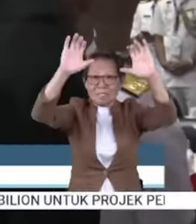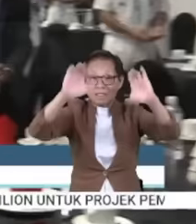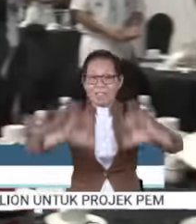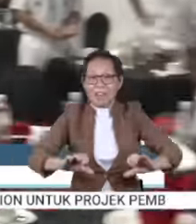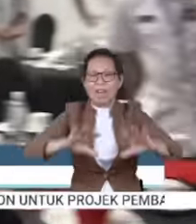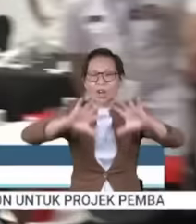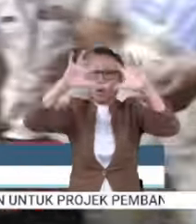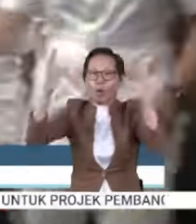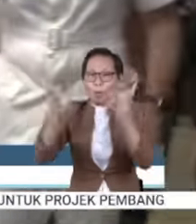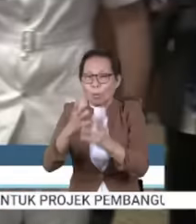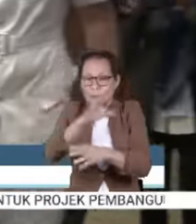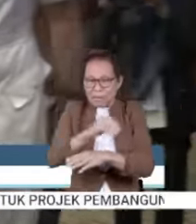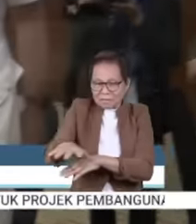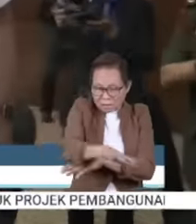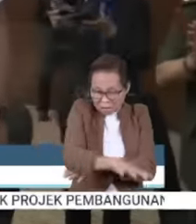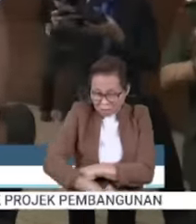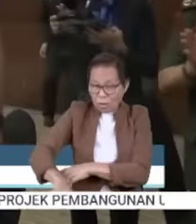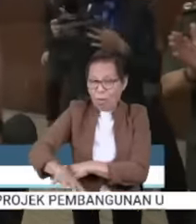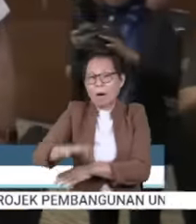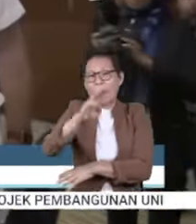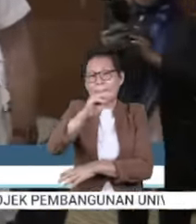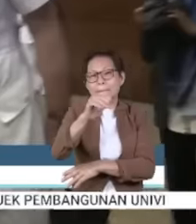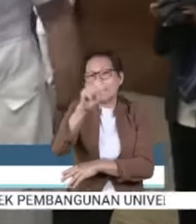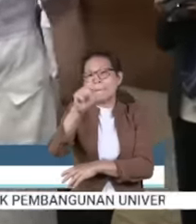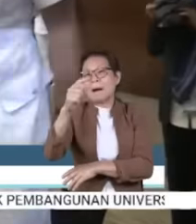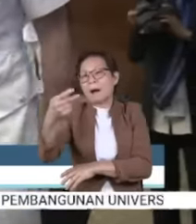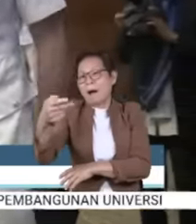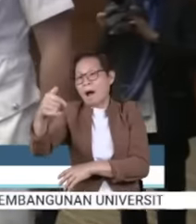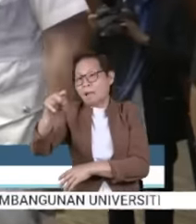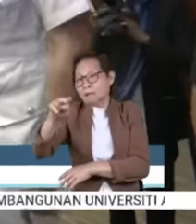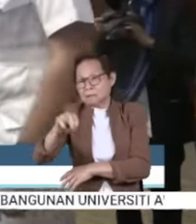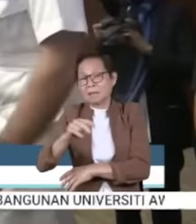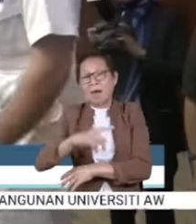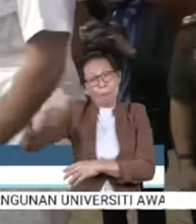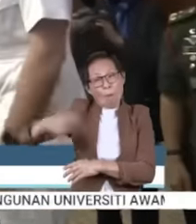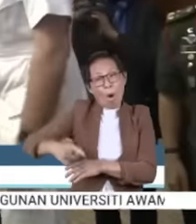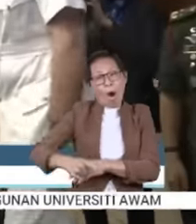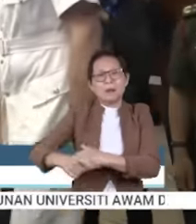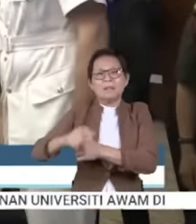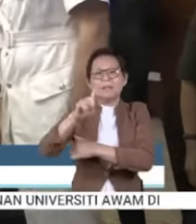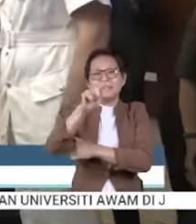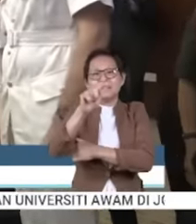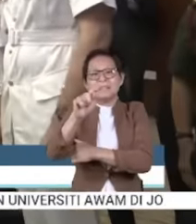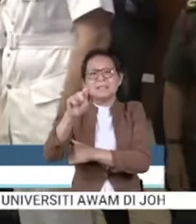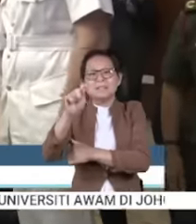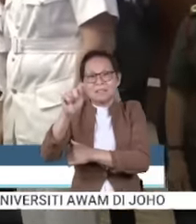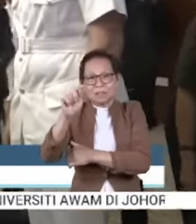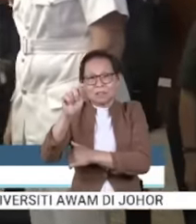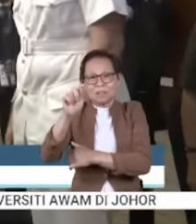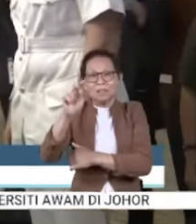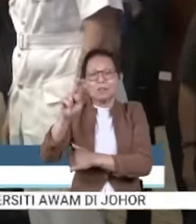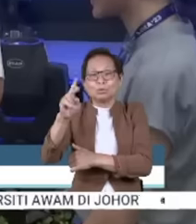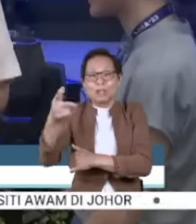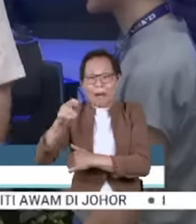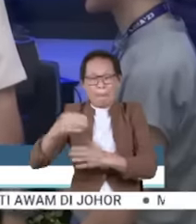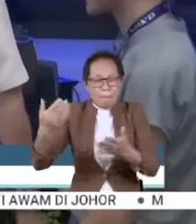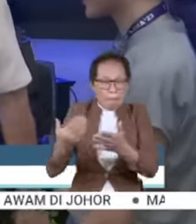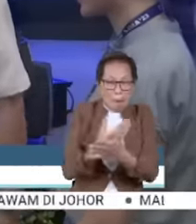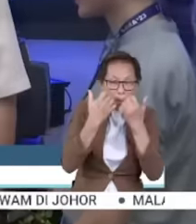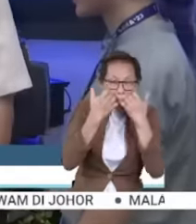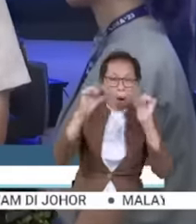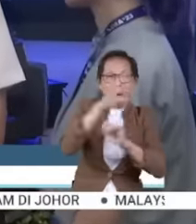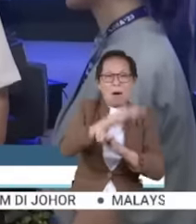srontal Datu Sri Muhammad Hasan dalam ucapannya menekankan keperluan tentara laut di modernkan dan mengikuti perkembangan teknologi